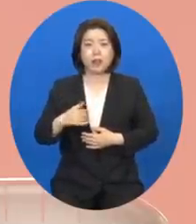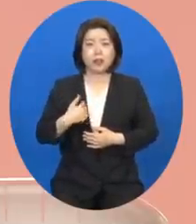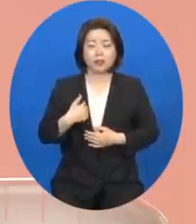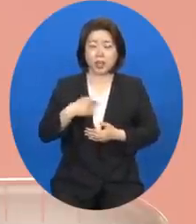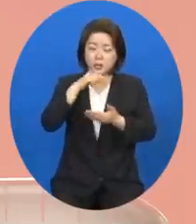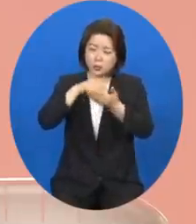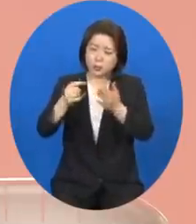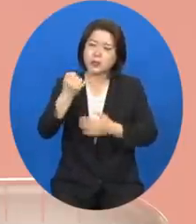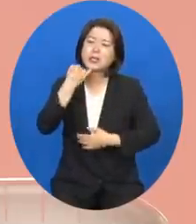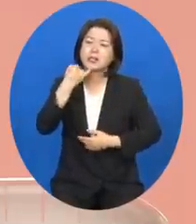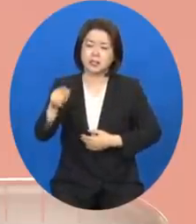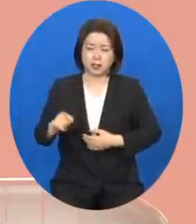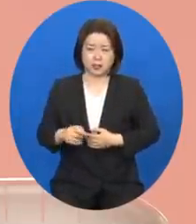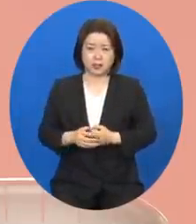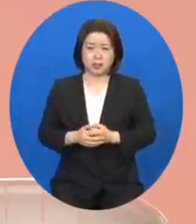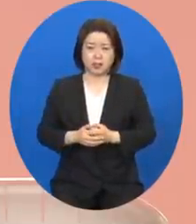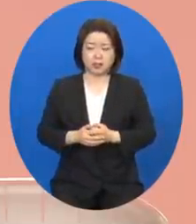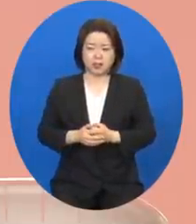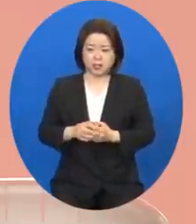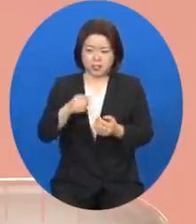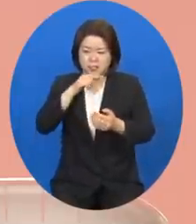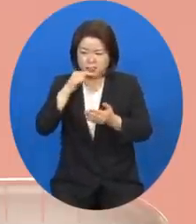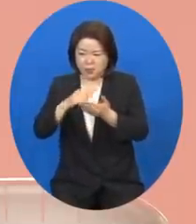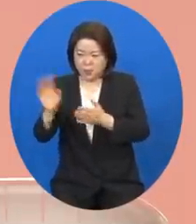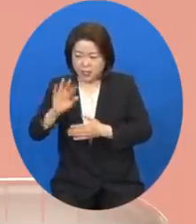그런 사람은 복이 없습니다.